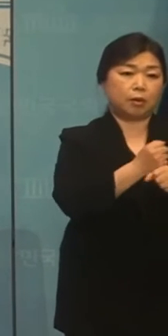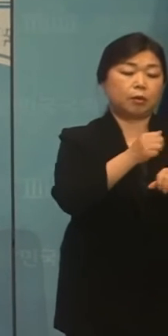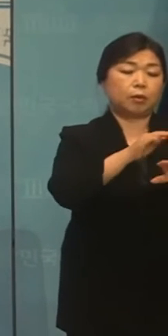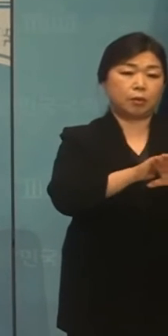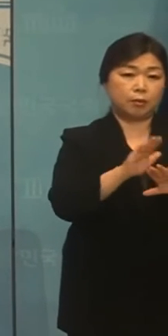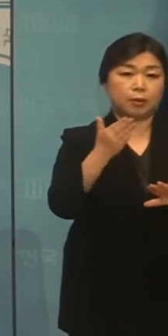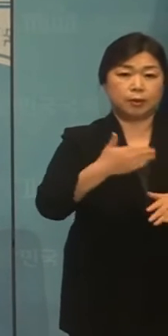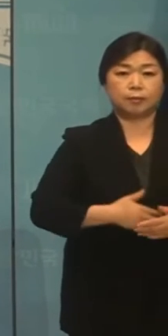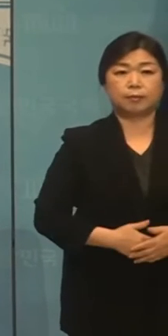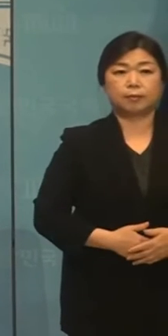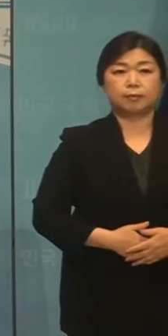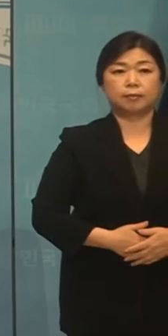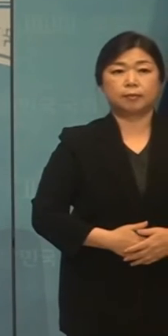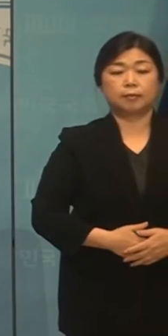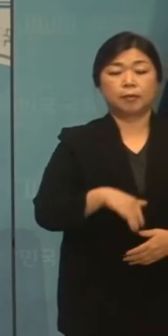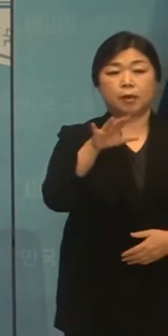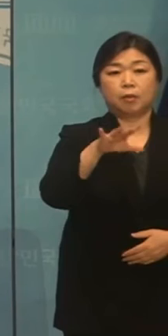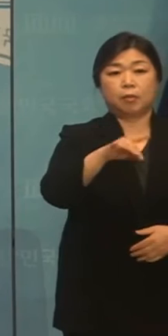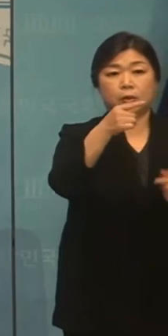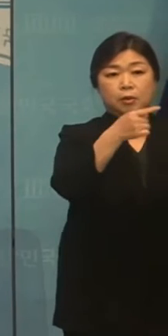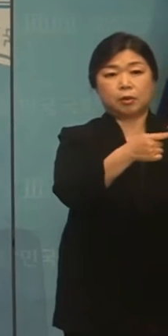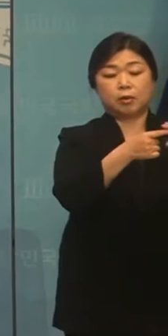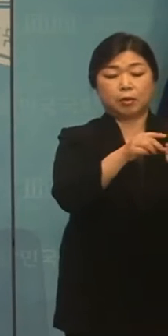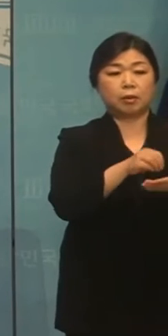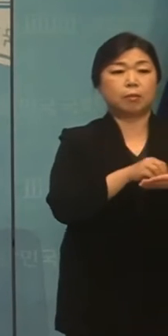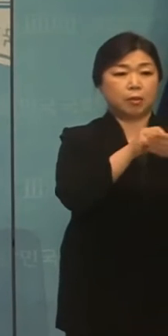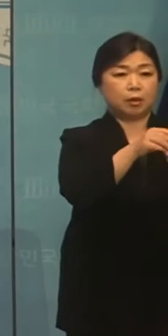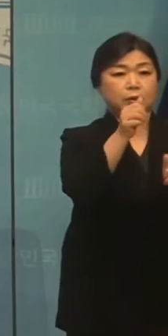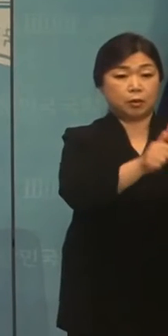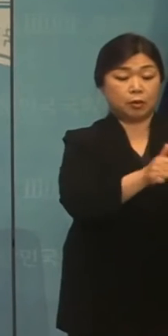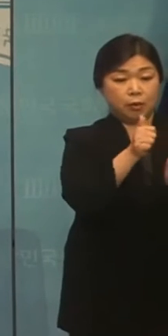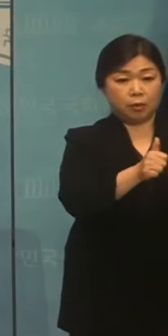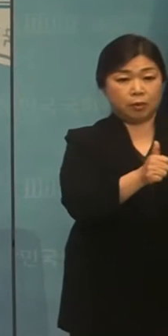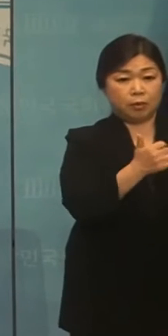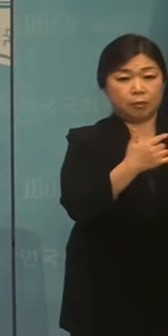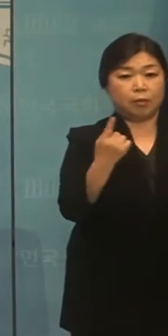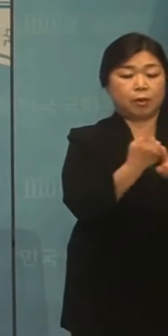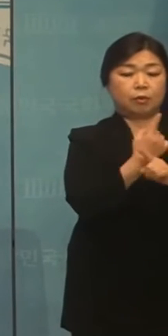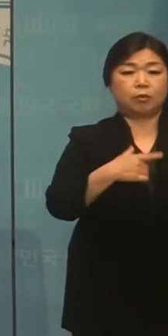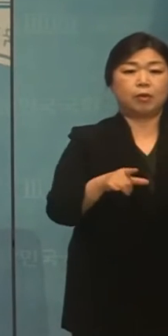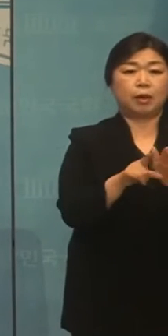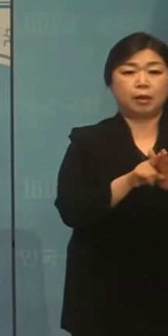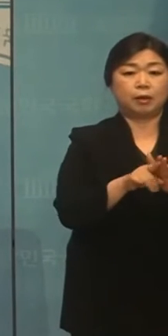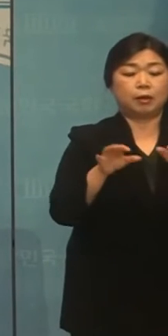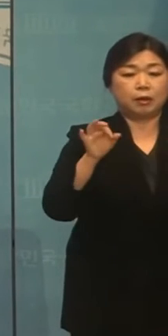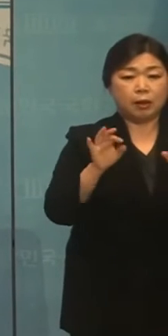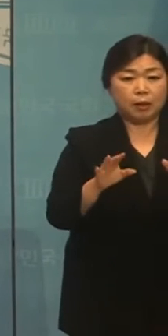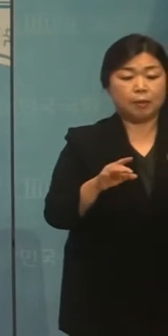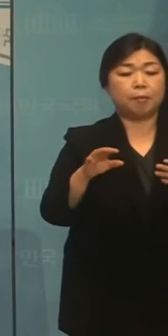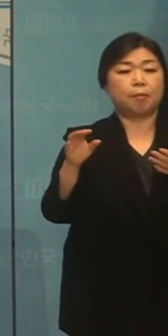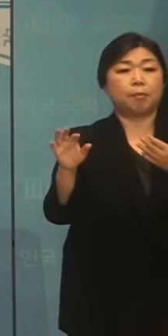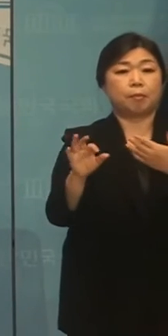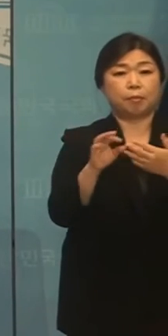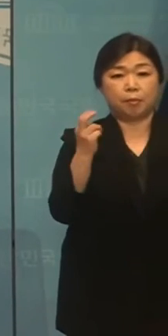마련해야 합니다. 먼저 입학 전형 개선을 위한 단기 방안으로